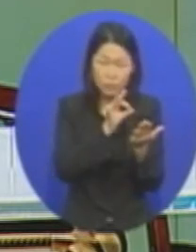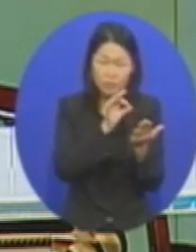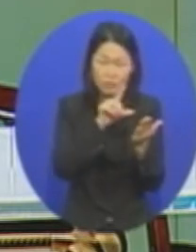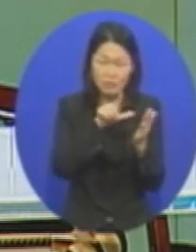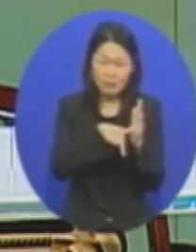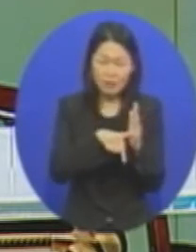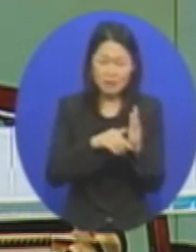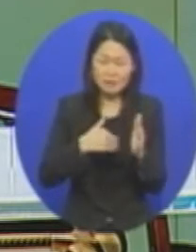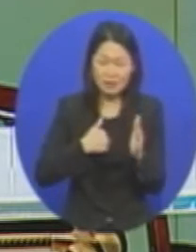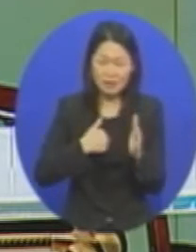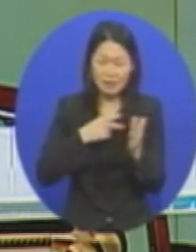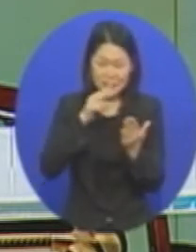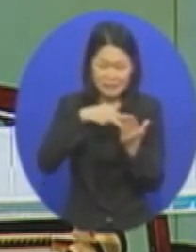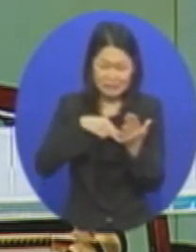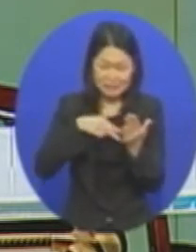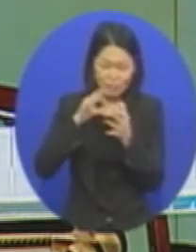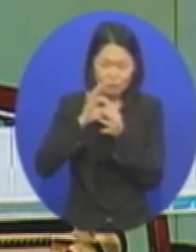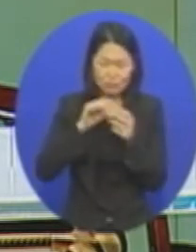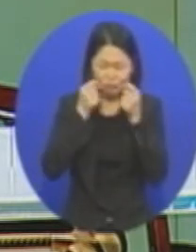울었어요